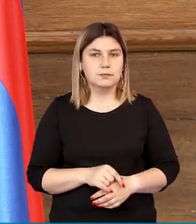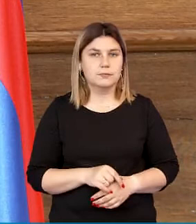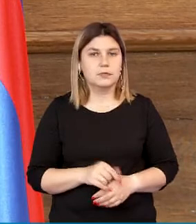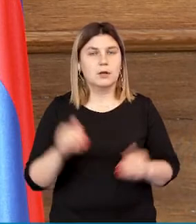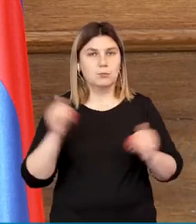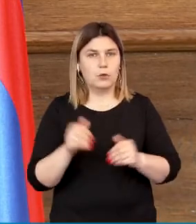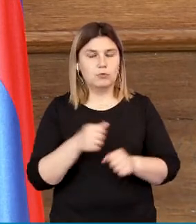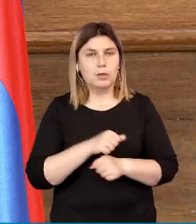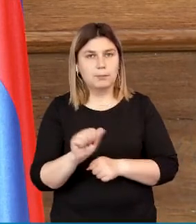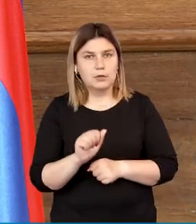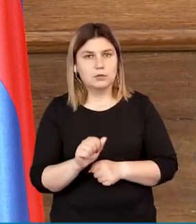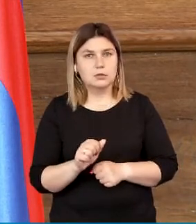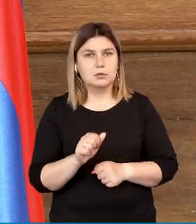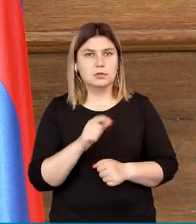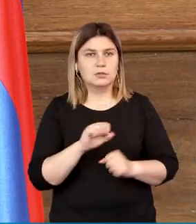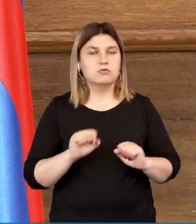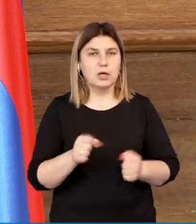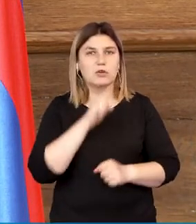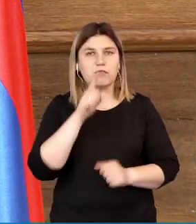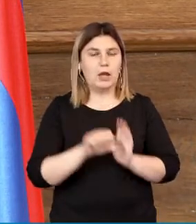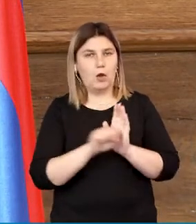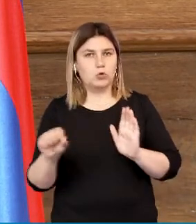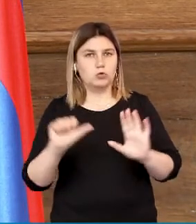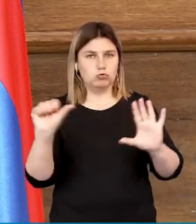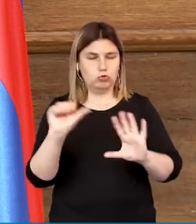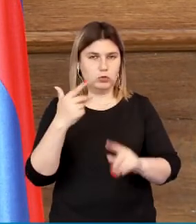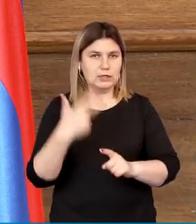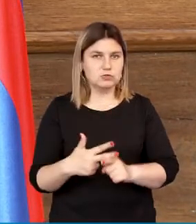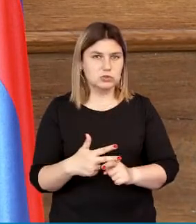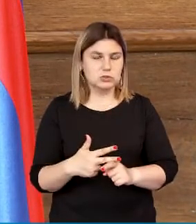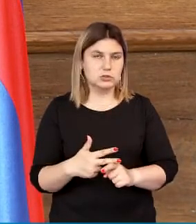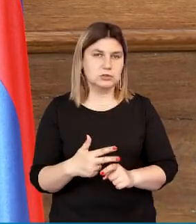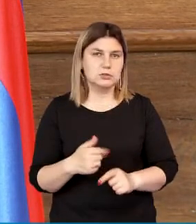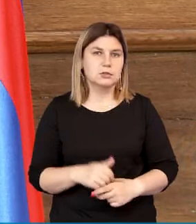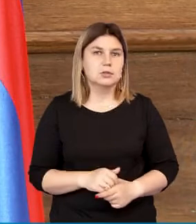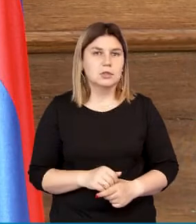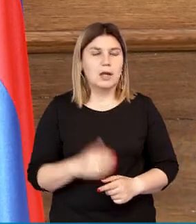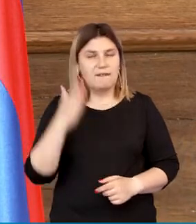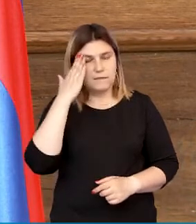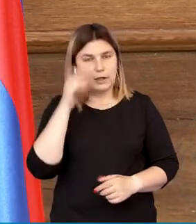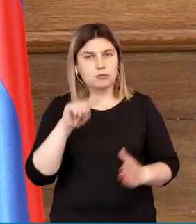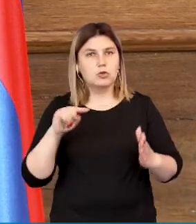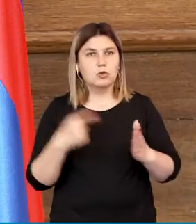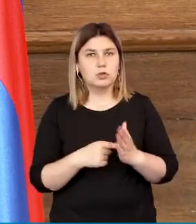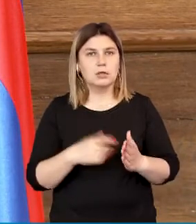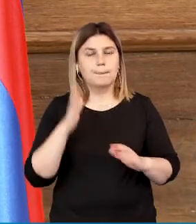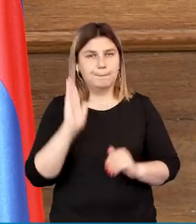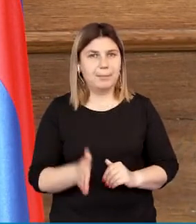może być to, mogą one funkcjonować, te świetlice od godziny 6.30. Wiem, że to dotyczyć będzie na